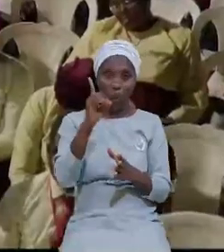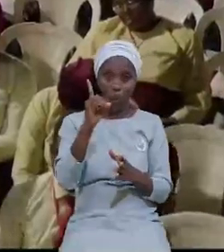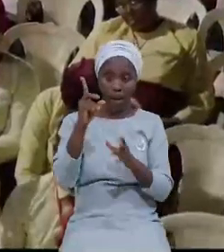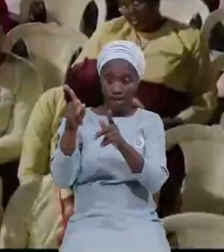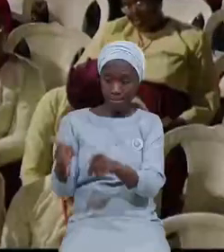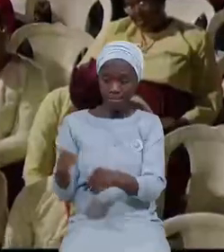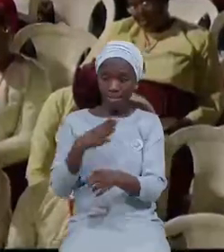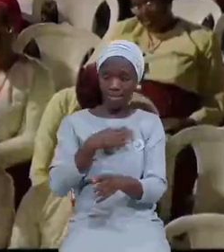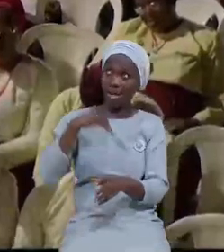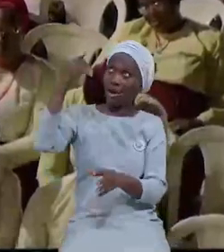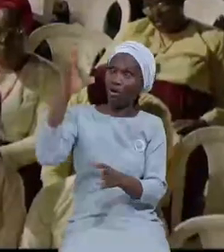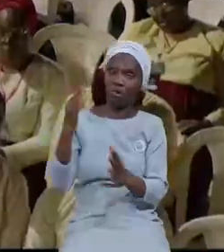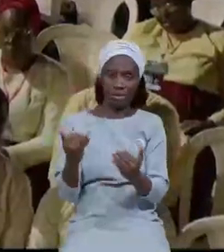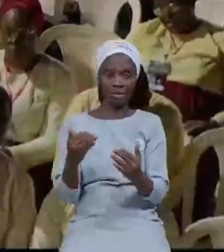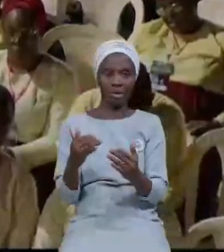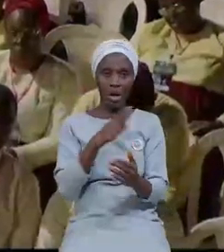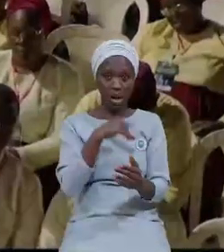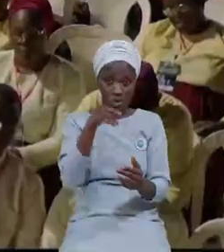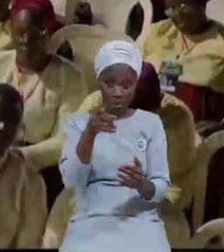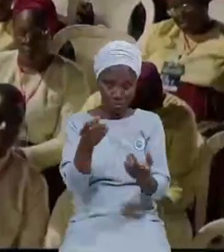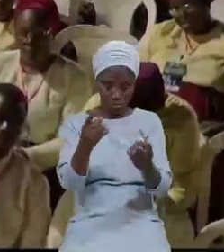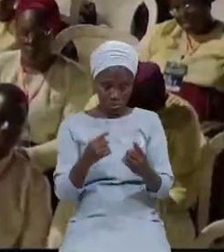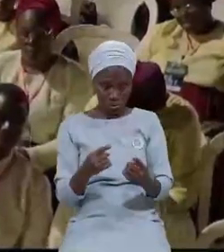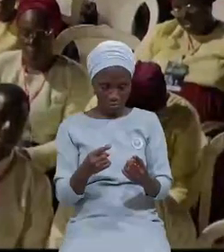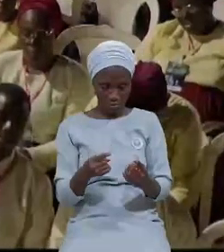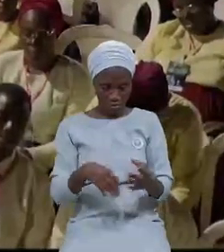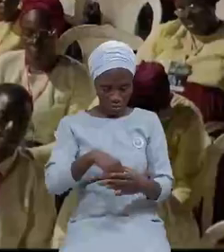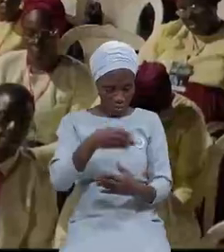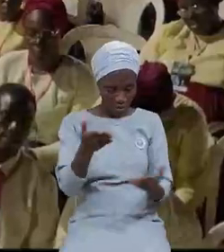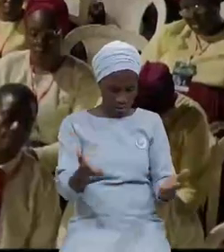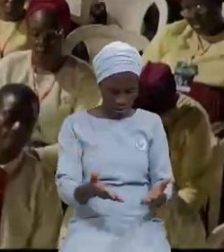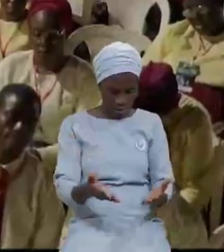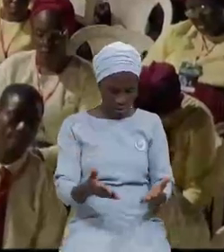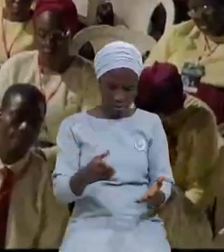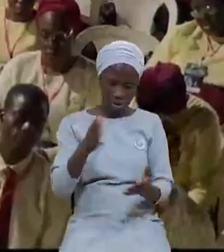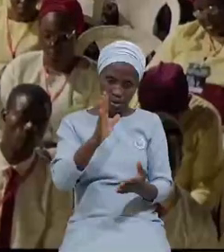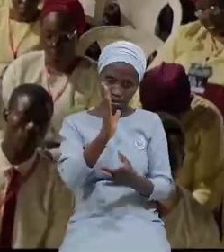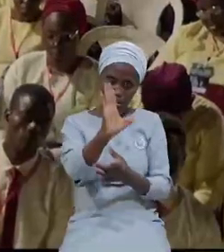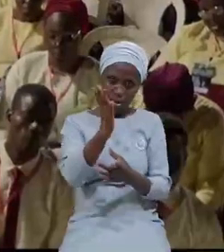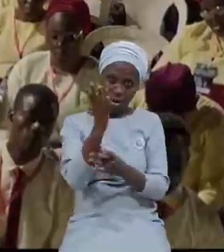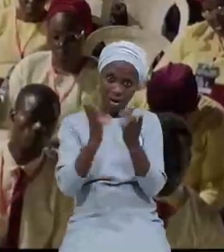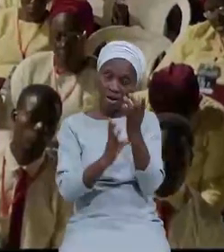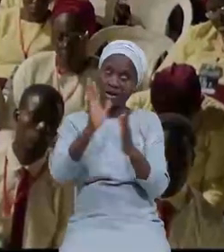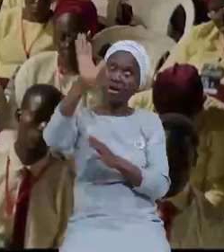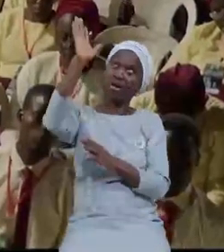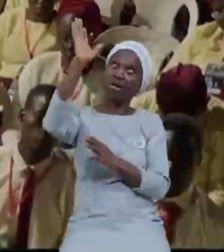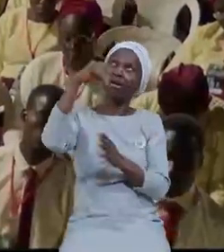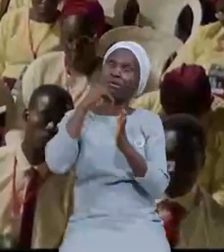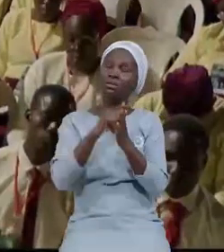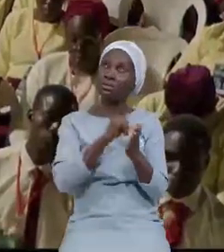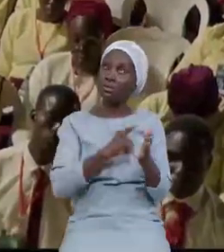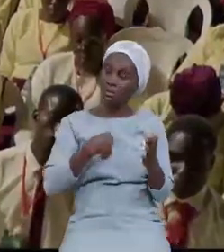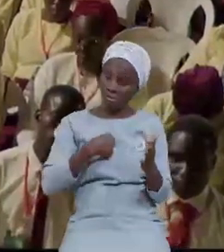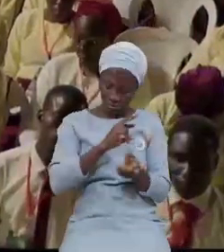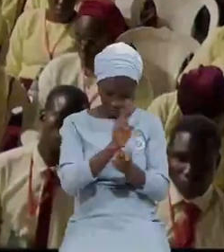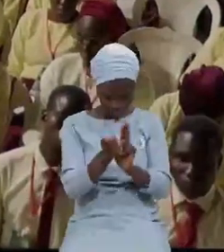maintenant et tu viens ce soir tu lèves ta main tu dis seigneur je me détourne je me